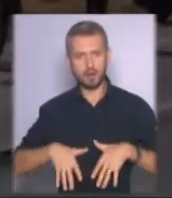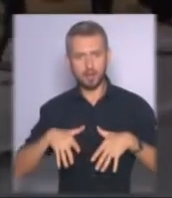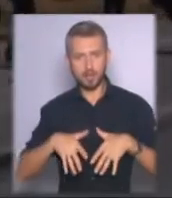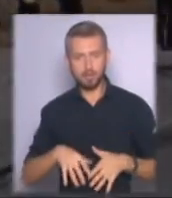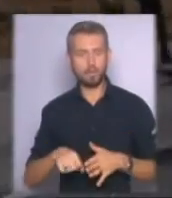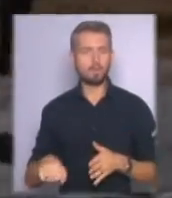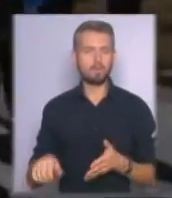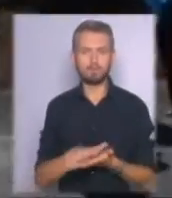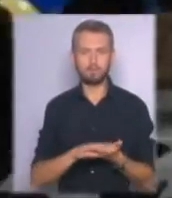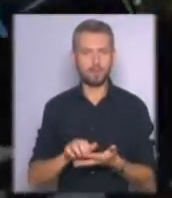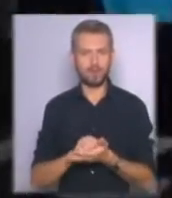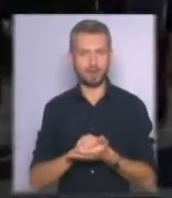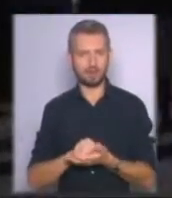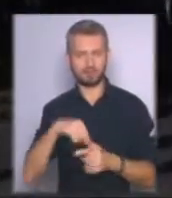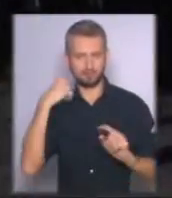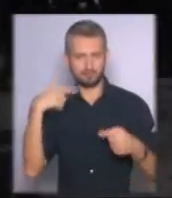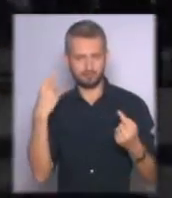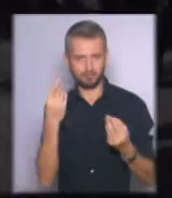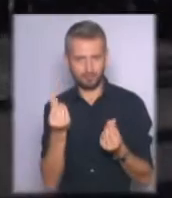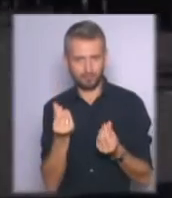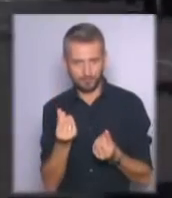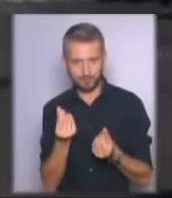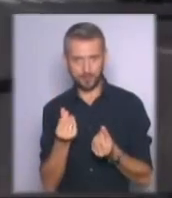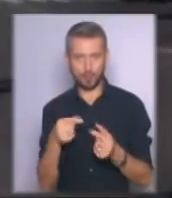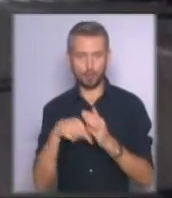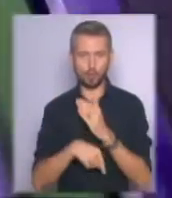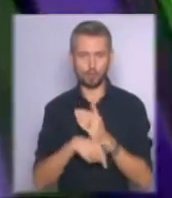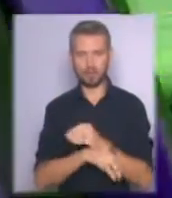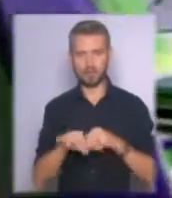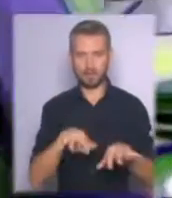корупційні прикордонні схеми і оборудки на митниці.